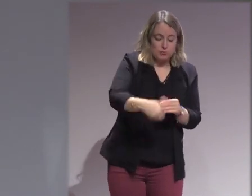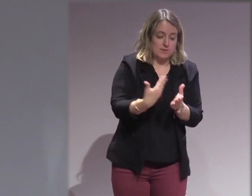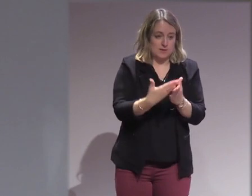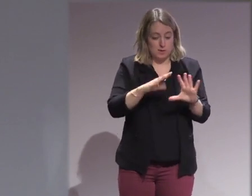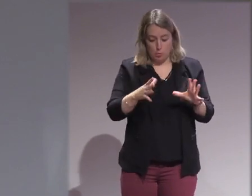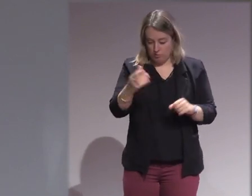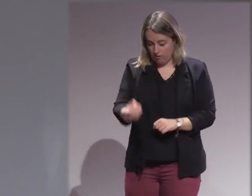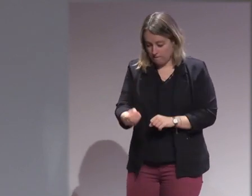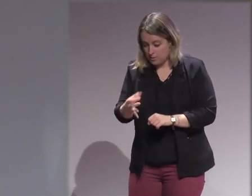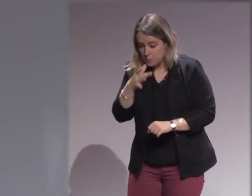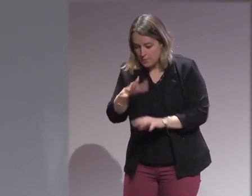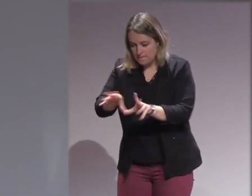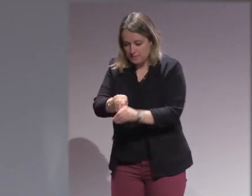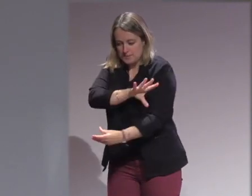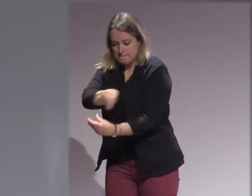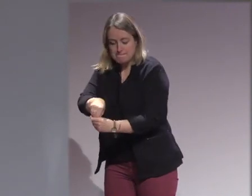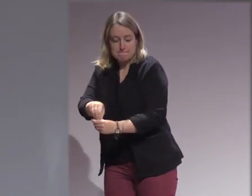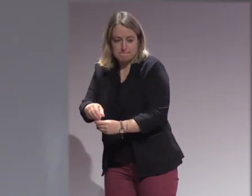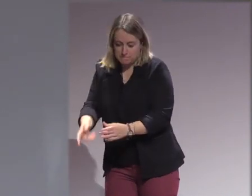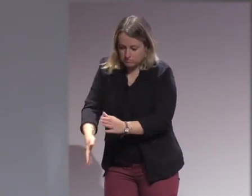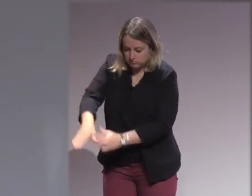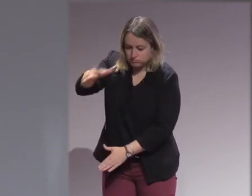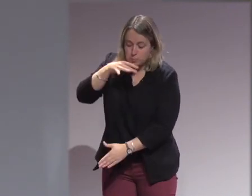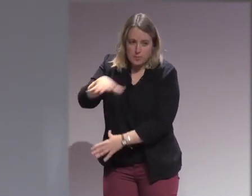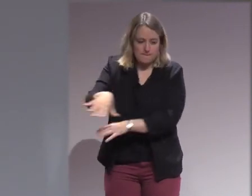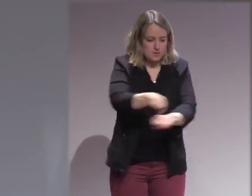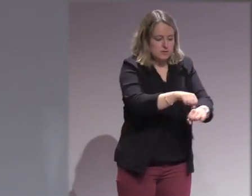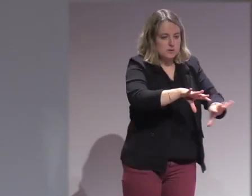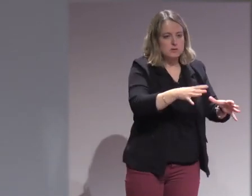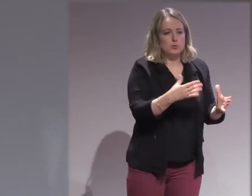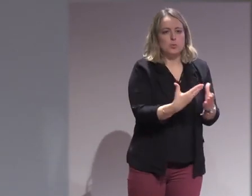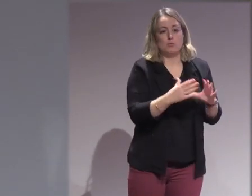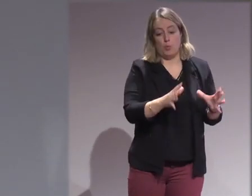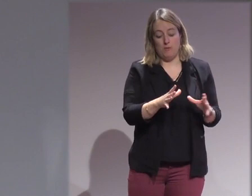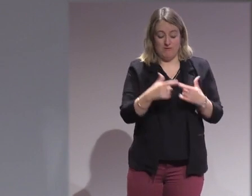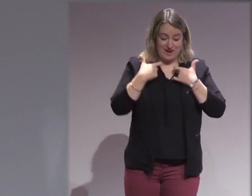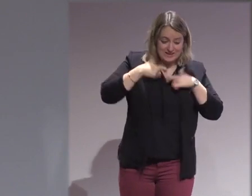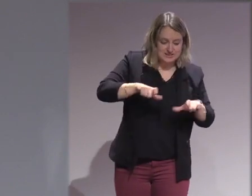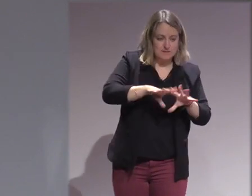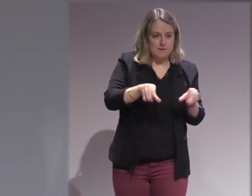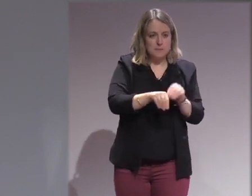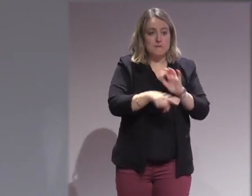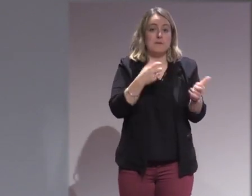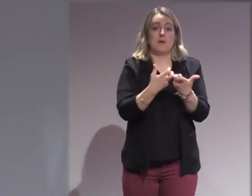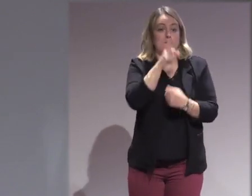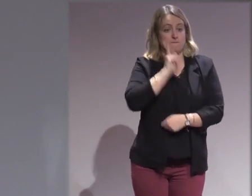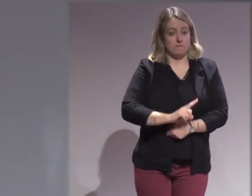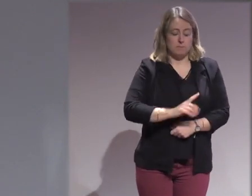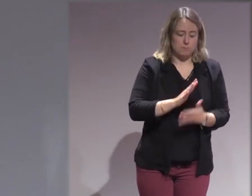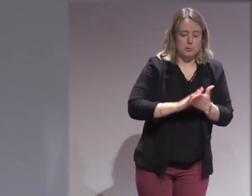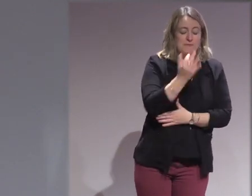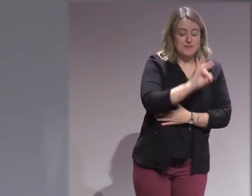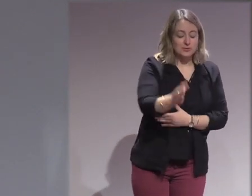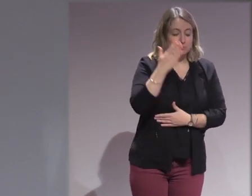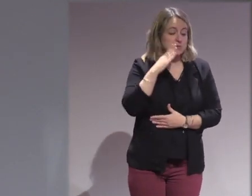leur famille, comment des personnes vont avoir accès au faire famille ou non. Par exemple, en France, si vous étiez un couple gay ou lesbien, bah vous ne pouviez pas adopter